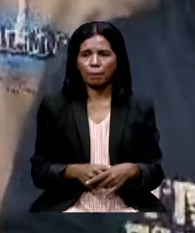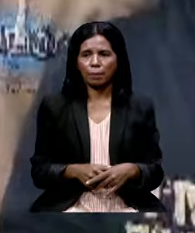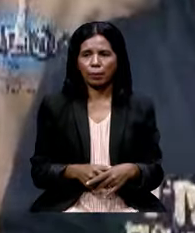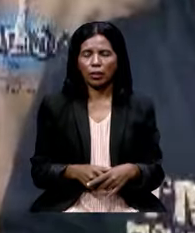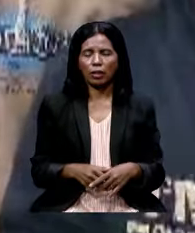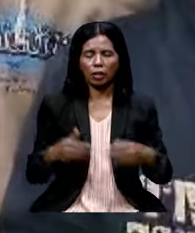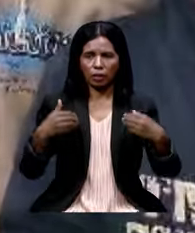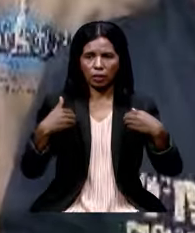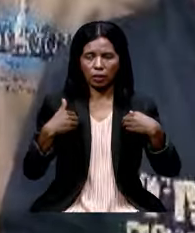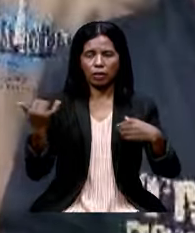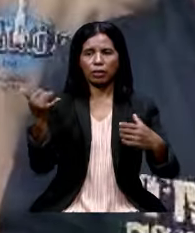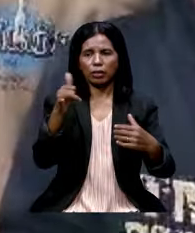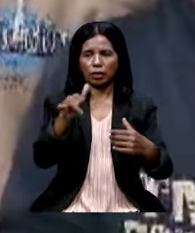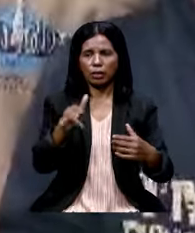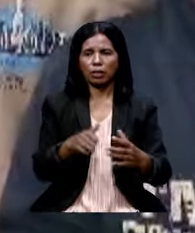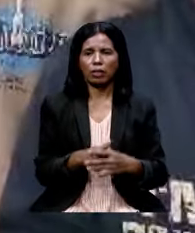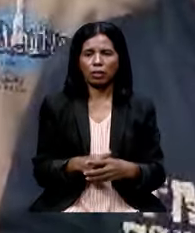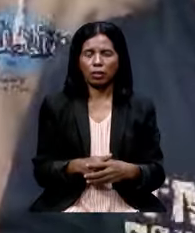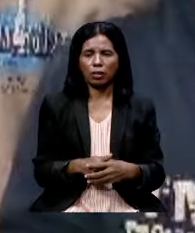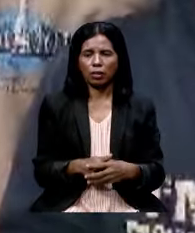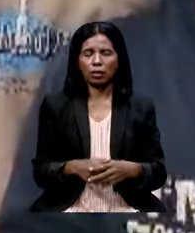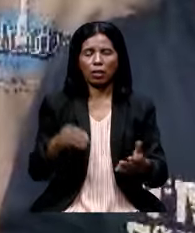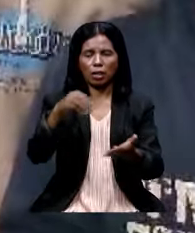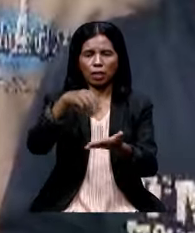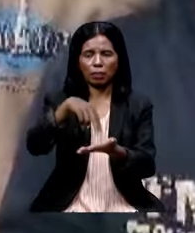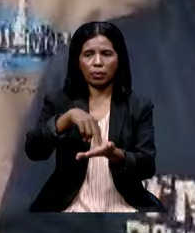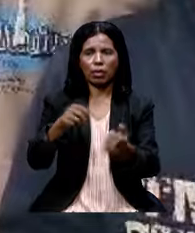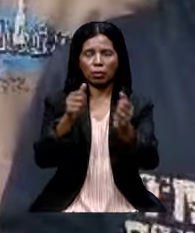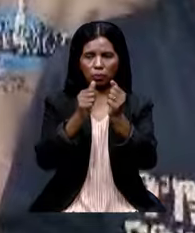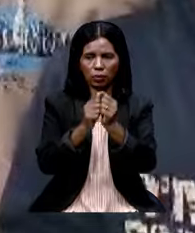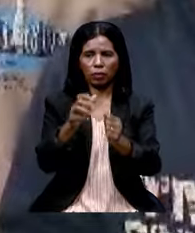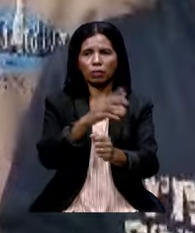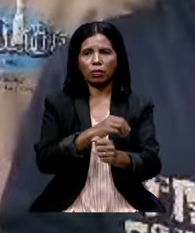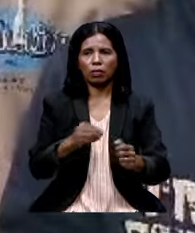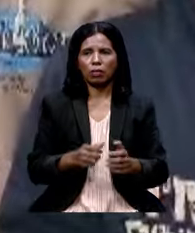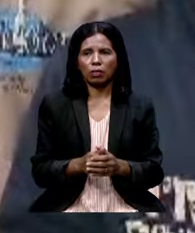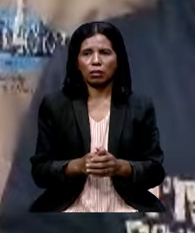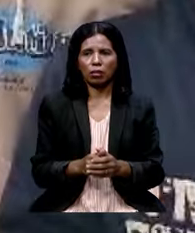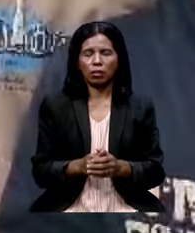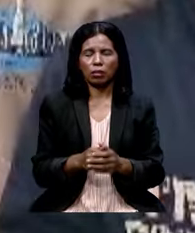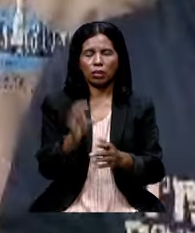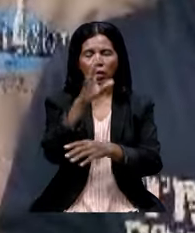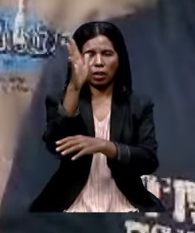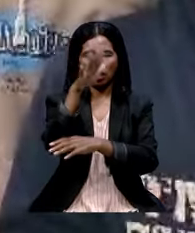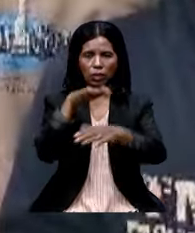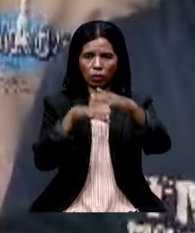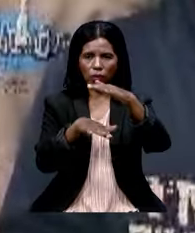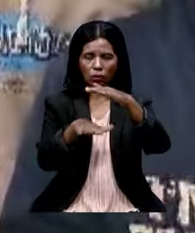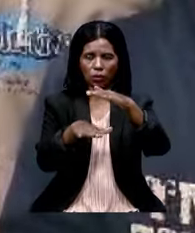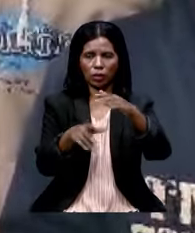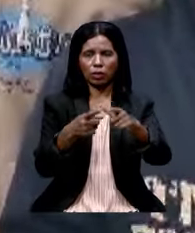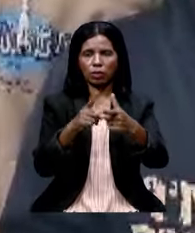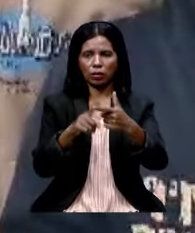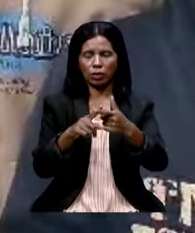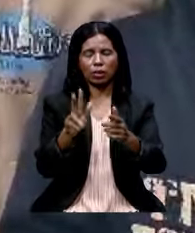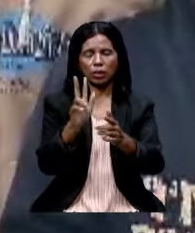apa acontece sira siang konsentrasi untuk foto iha pozaran yang oing hal hal yang kos bepozaran yang oing mak oing ini nih liute